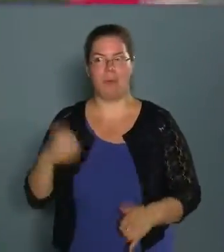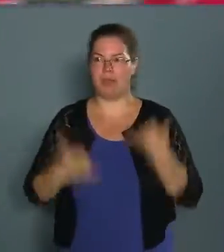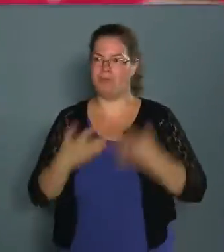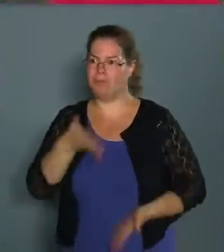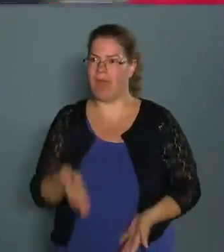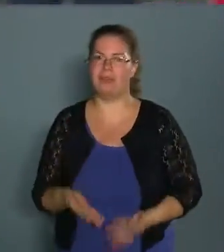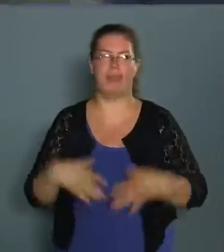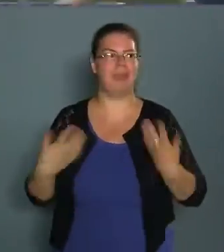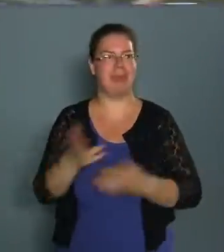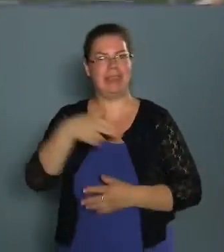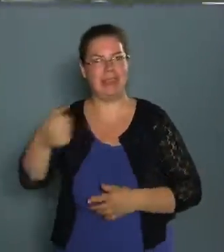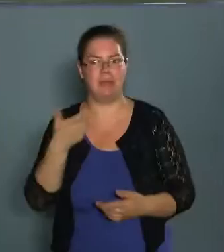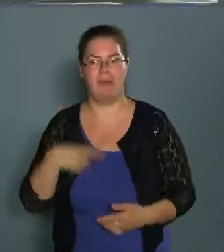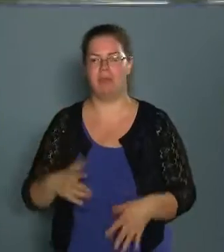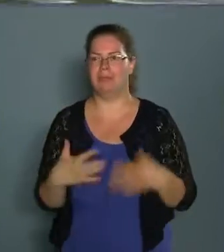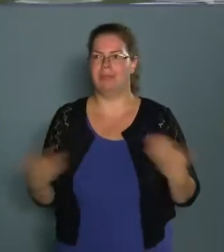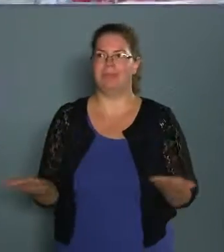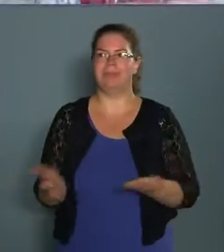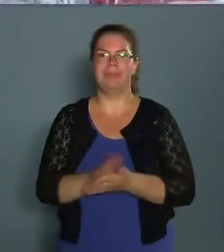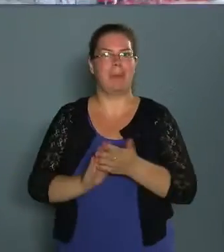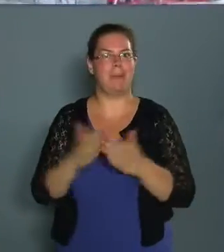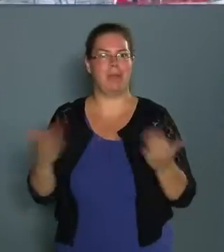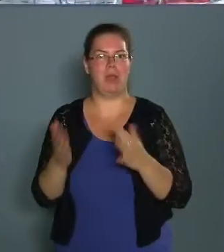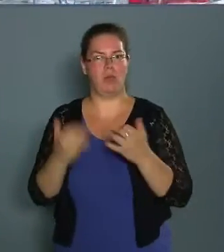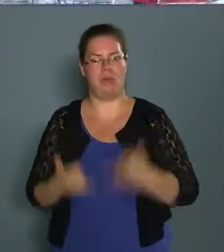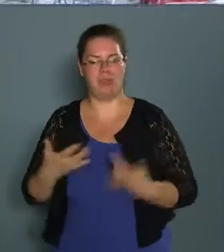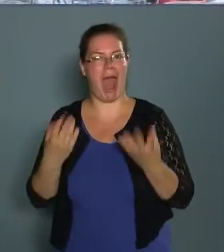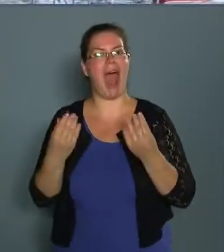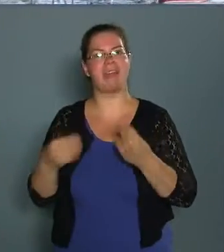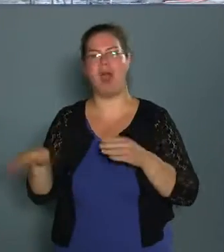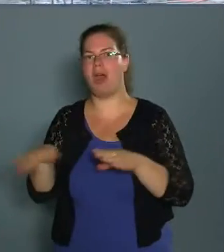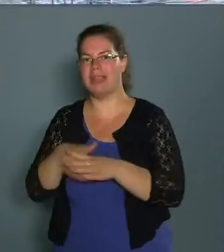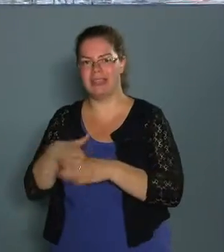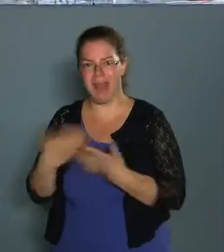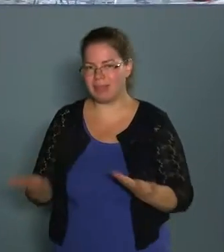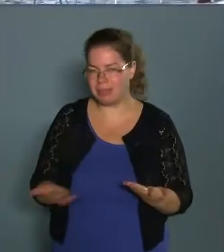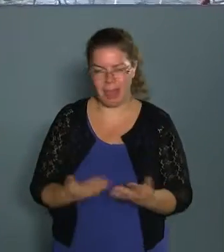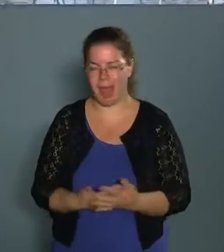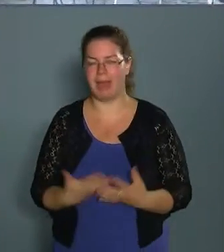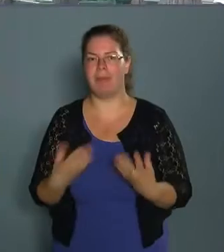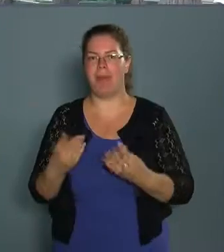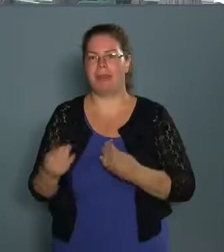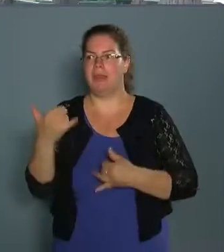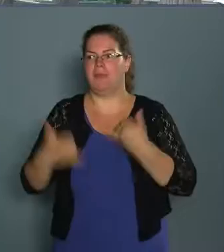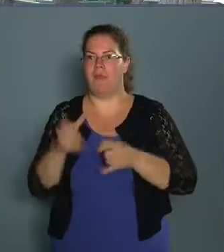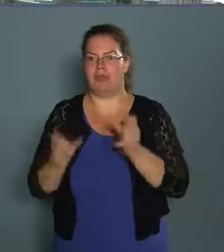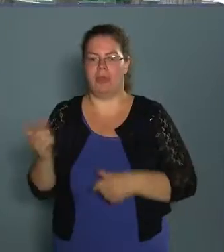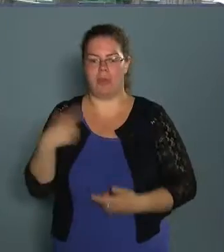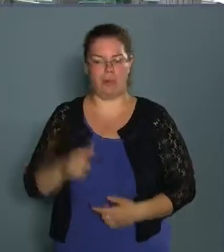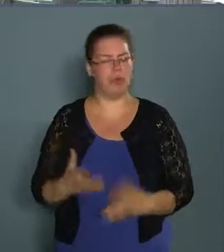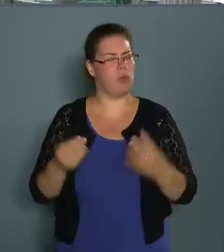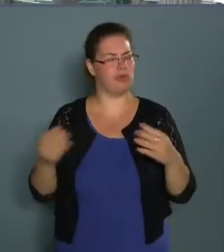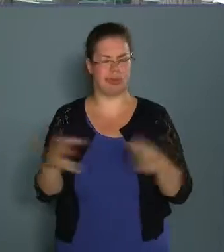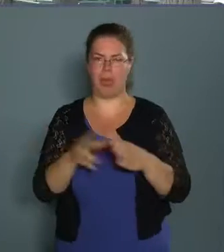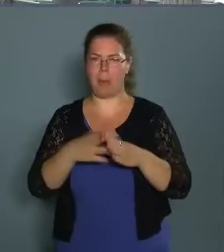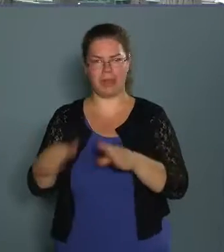a kihívás? Mekkora volumenű ez a verseny? És hányan vettek részt rajta versenyzők? Hát rengeteg csapat vett részt